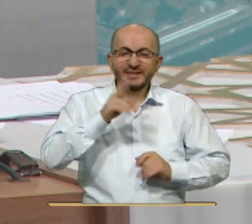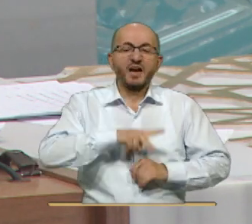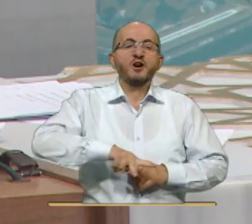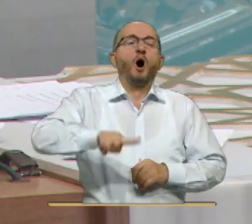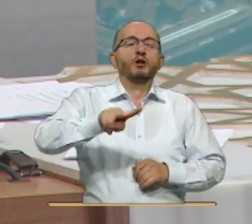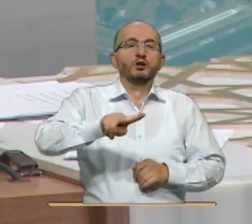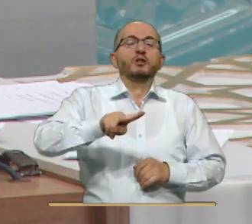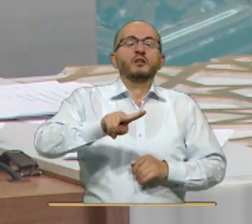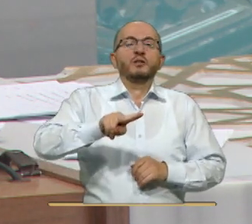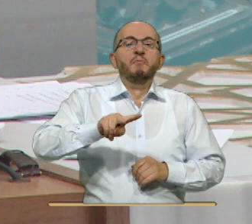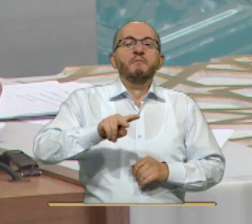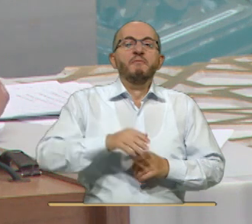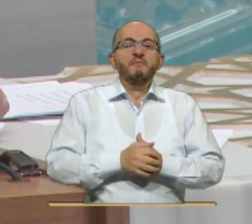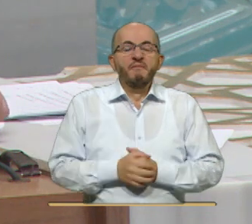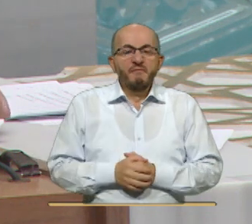yoldur.